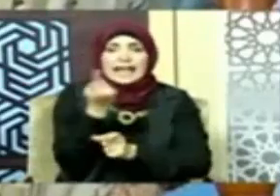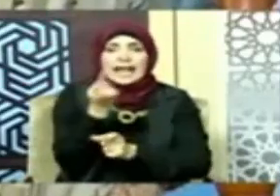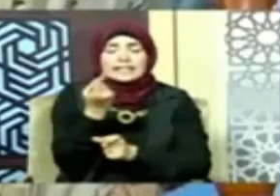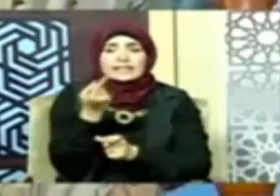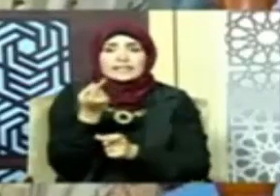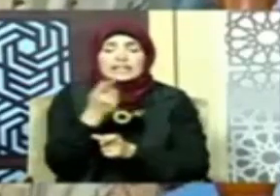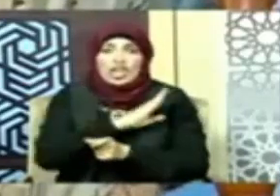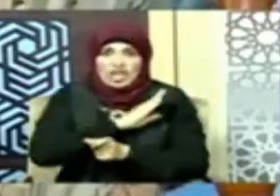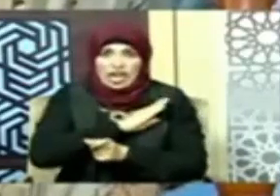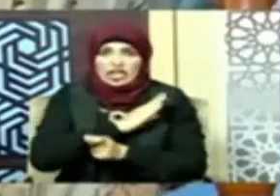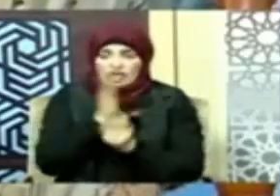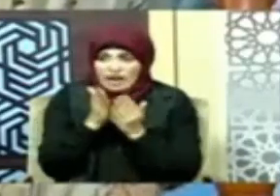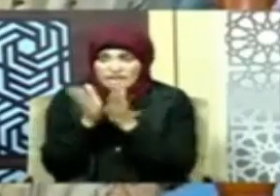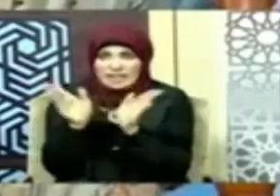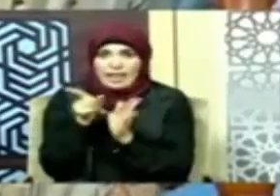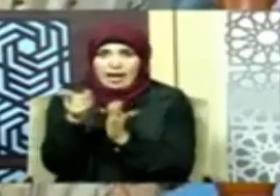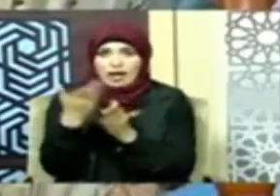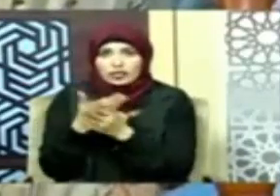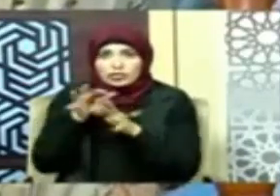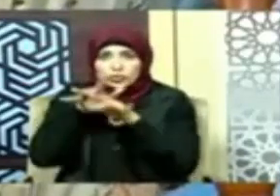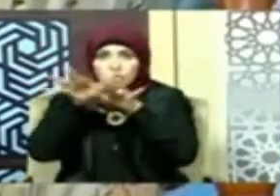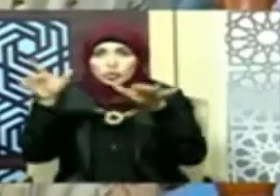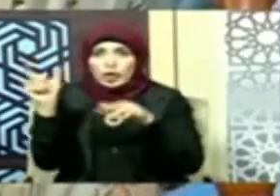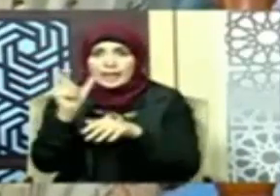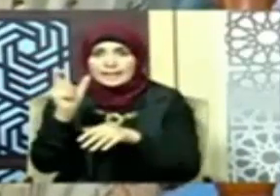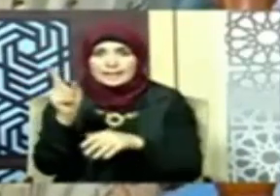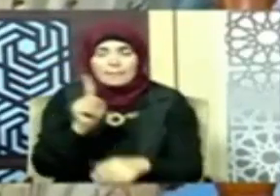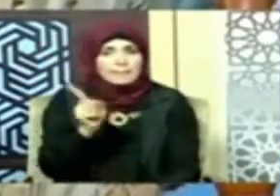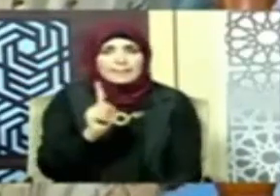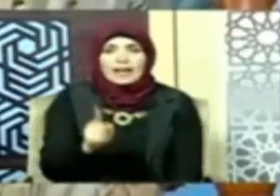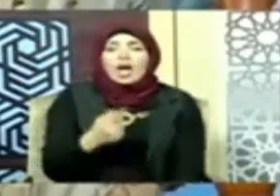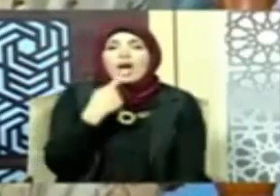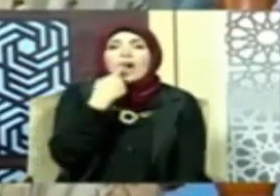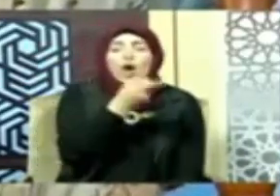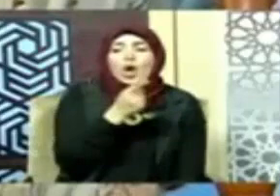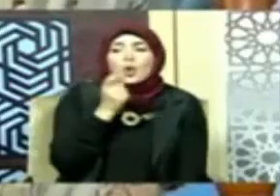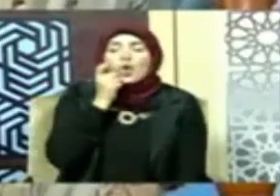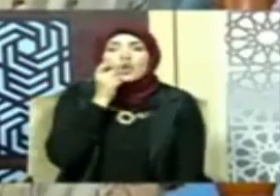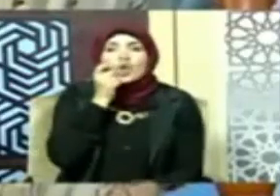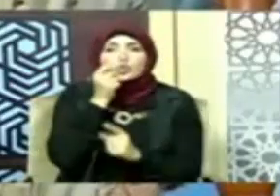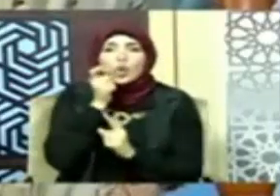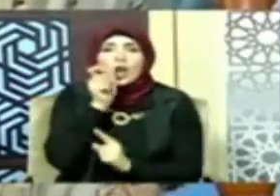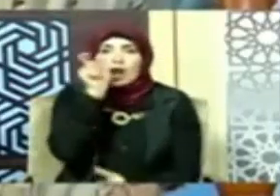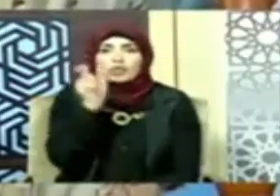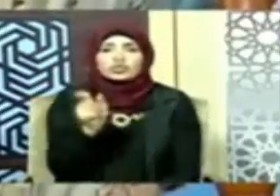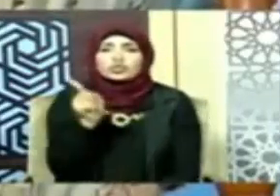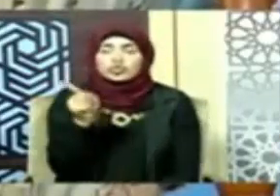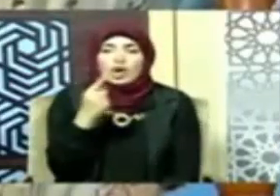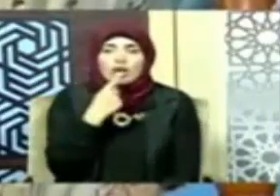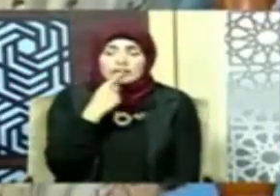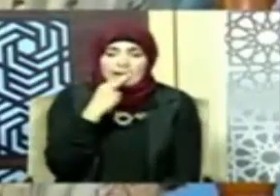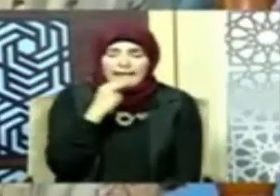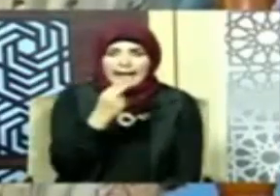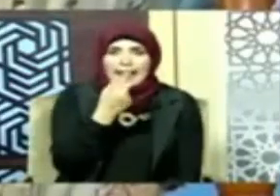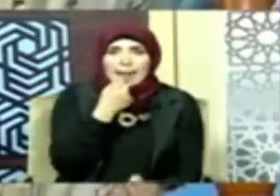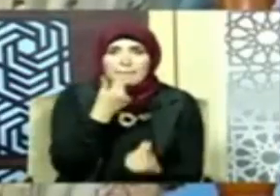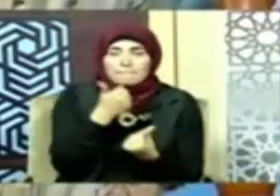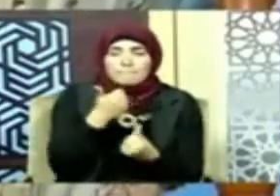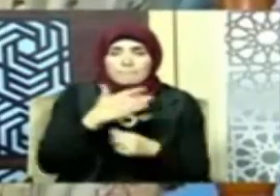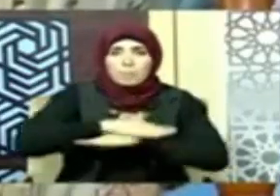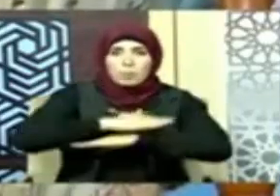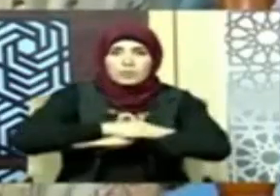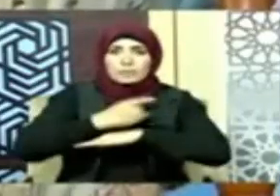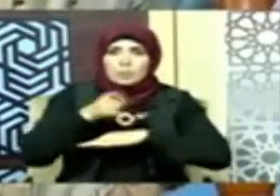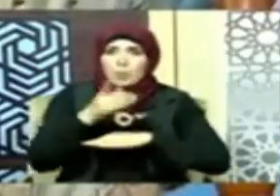وقالوا: حال رجل في ألف خير من كلام ألف الرجل. أما عندما